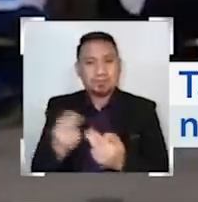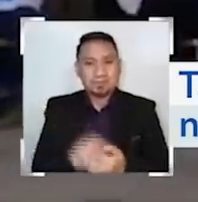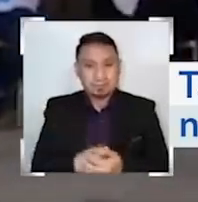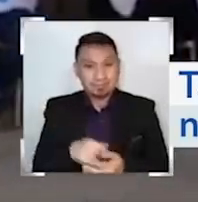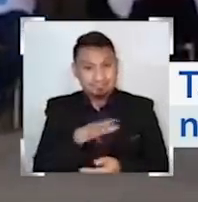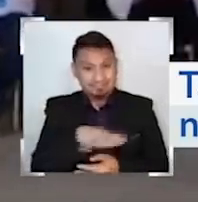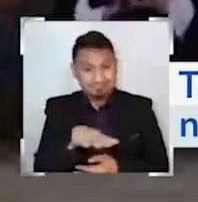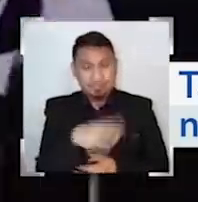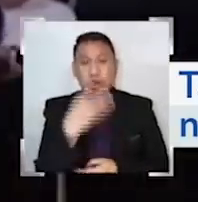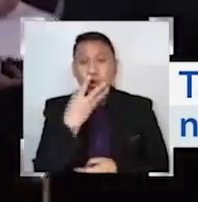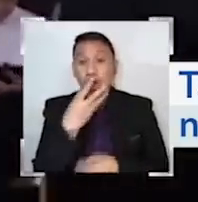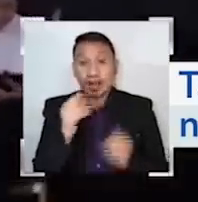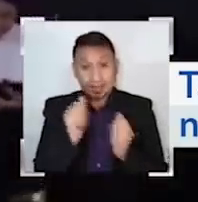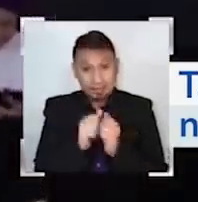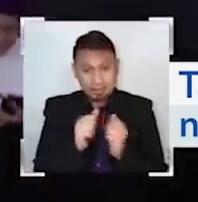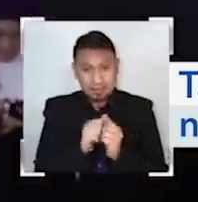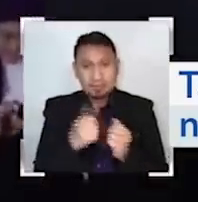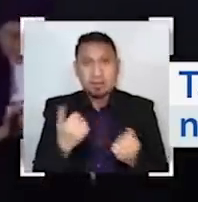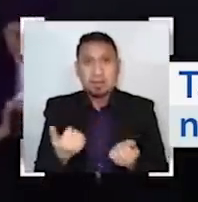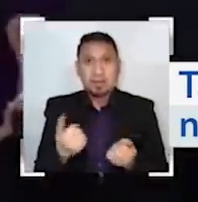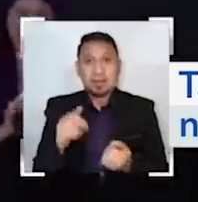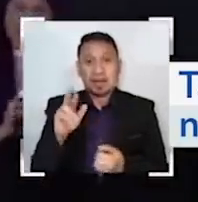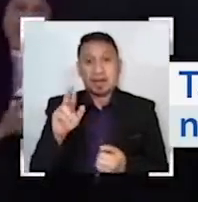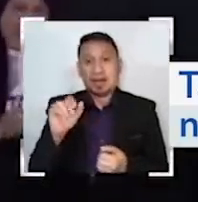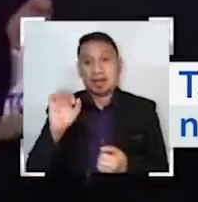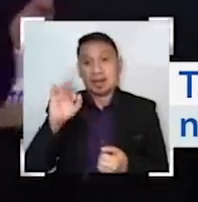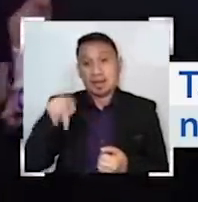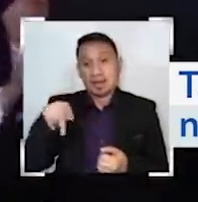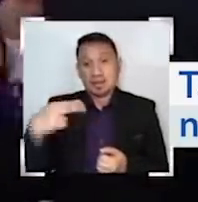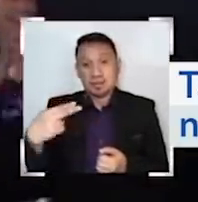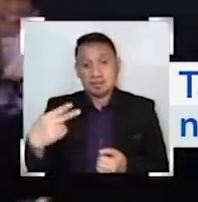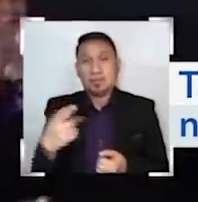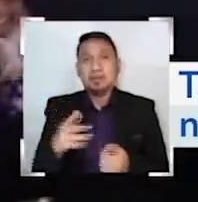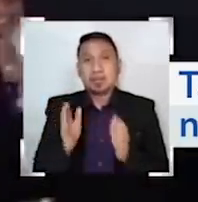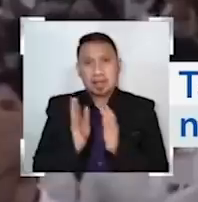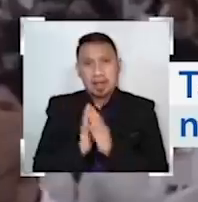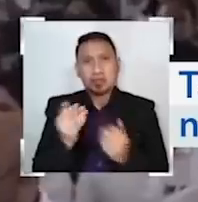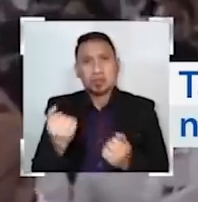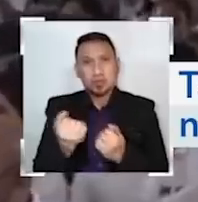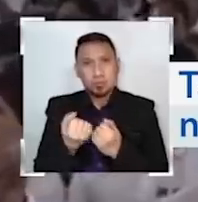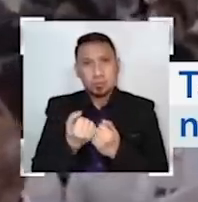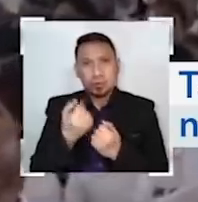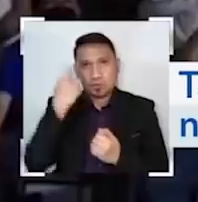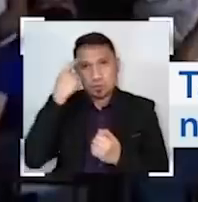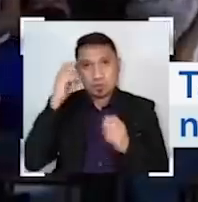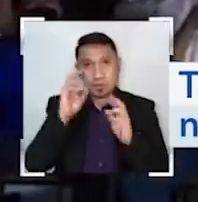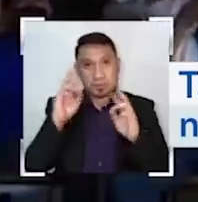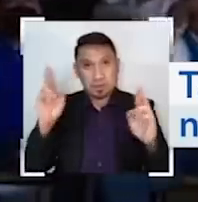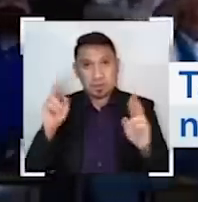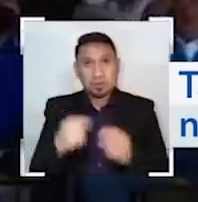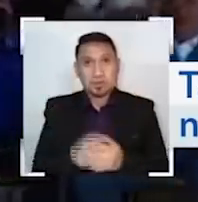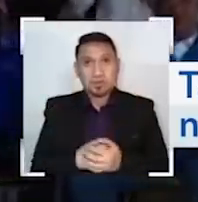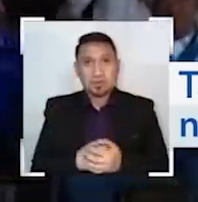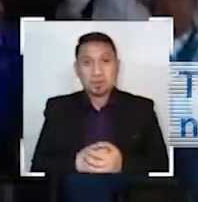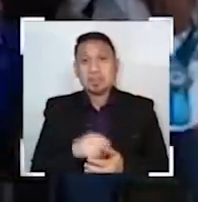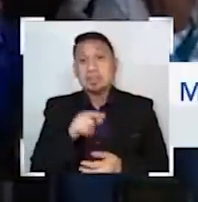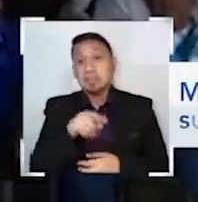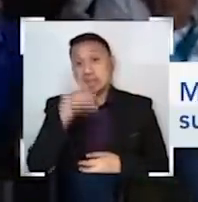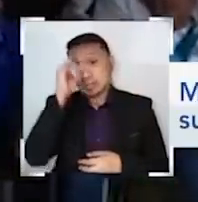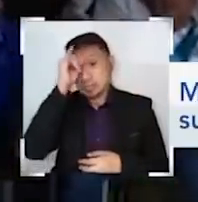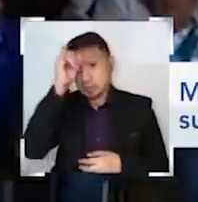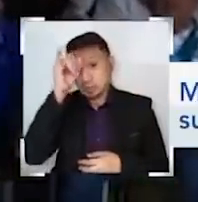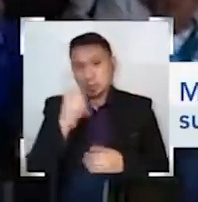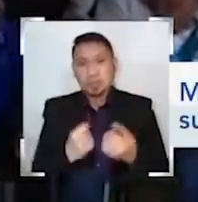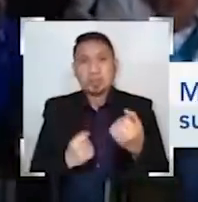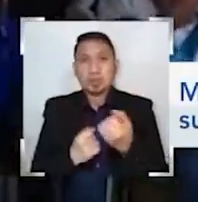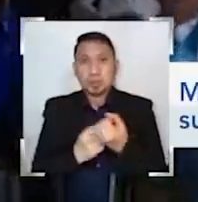Senate President Pro Tempore Ralph Recto na humingi ng suporta para sa alkalde. Umaasa pa rin si Moreno na susuportahan siya